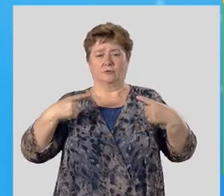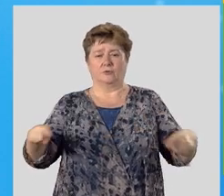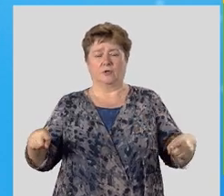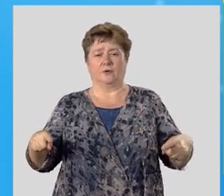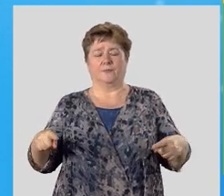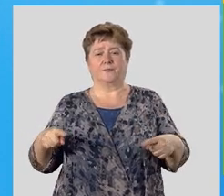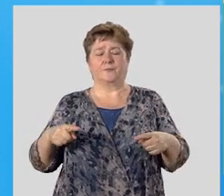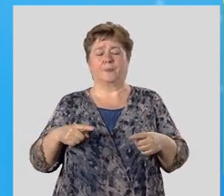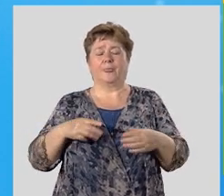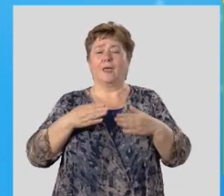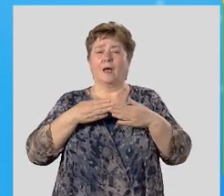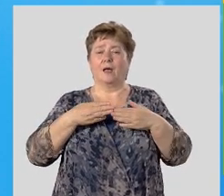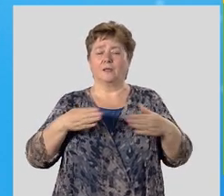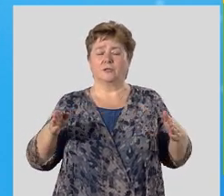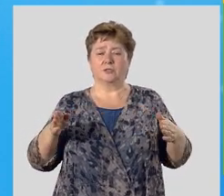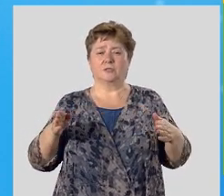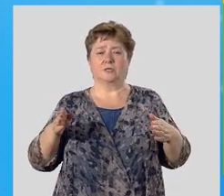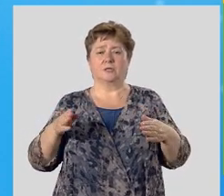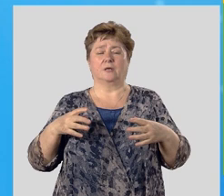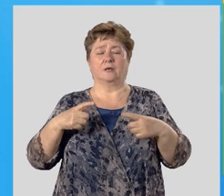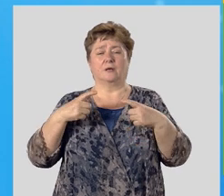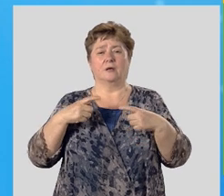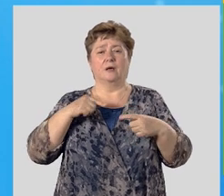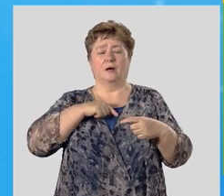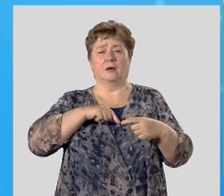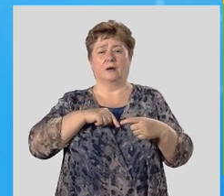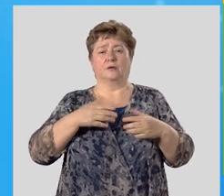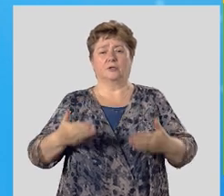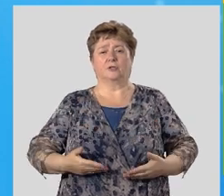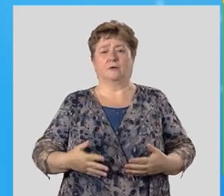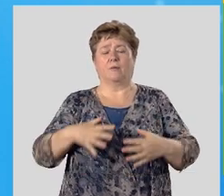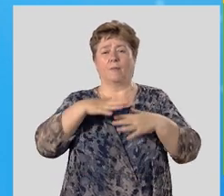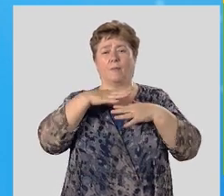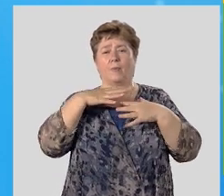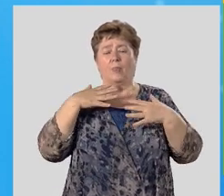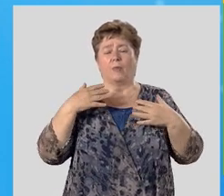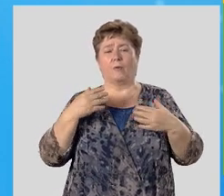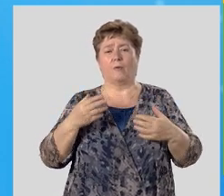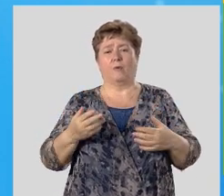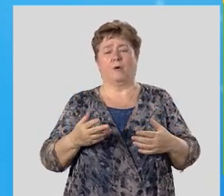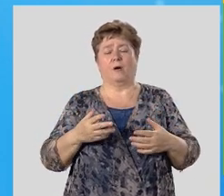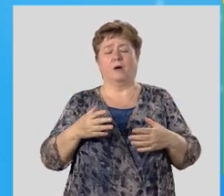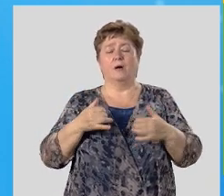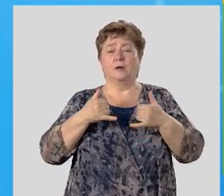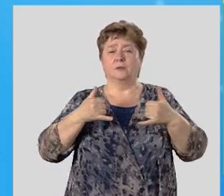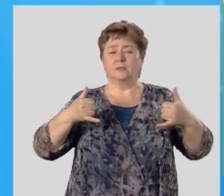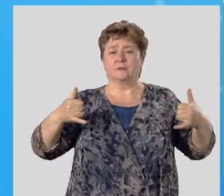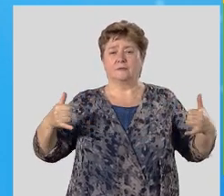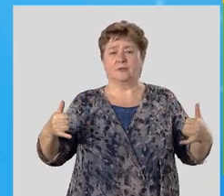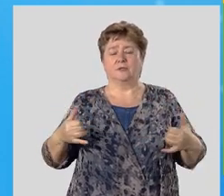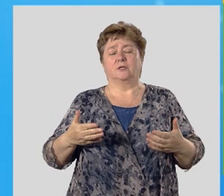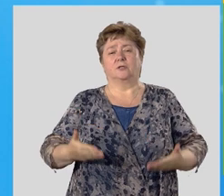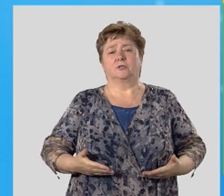остальных. Отличительная особенность живого – многократное самовоспроизведение